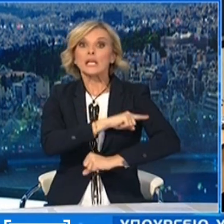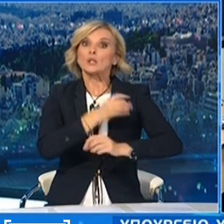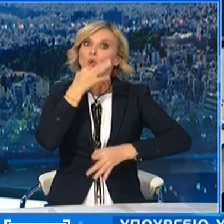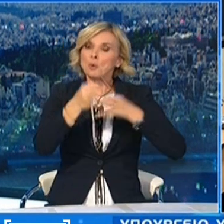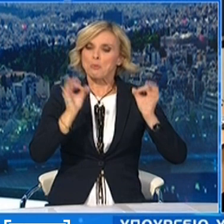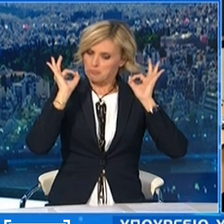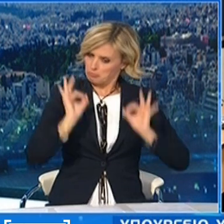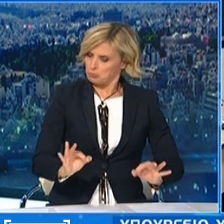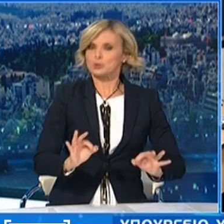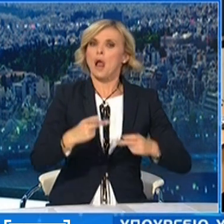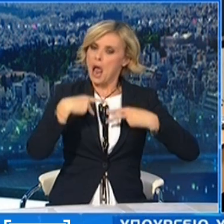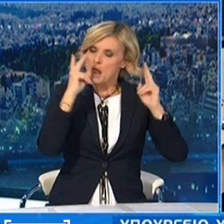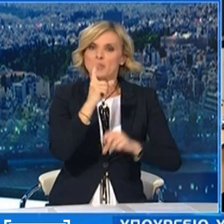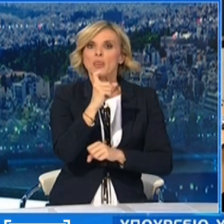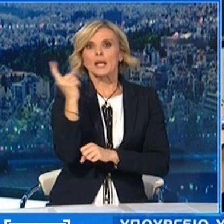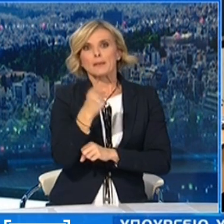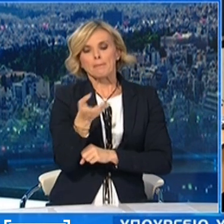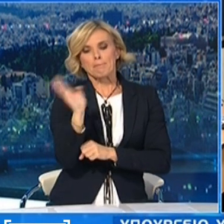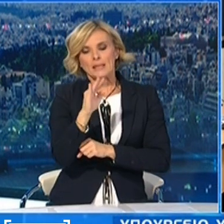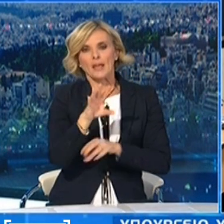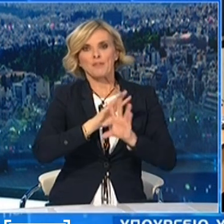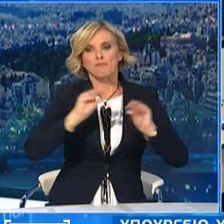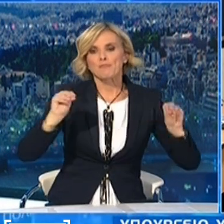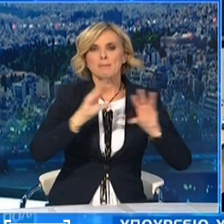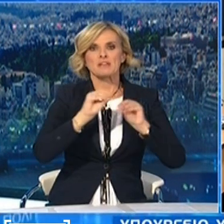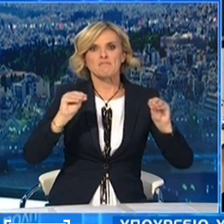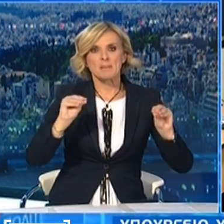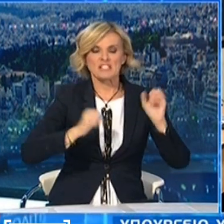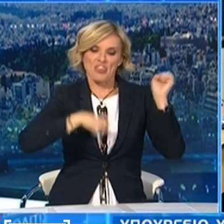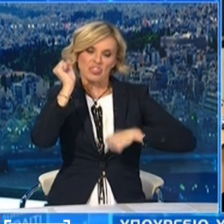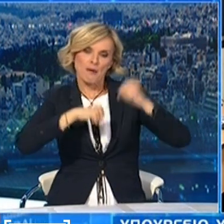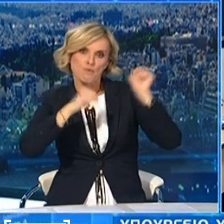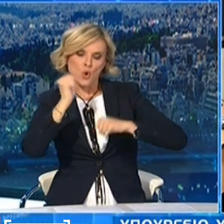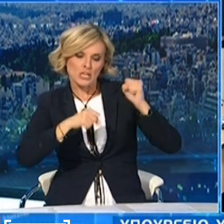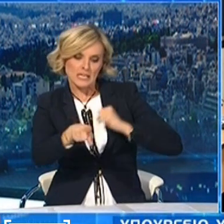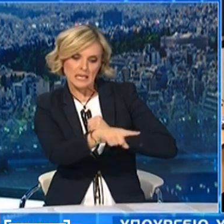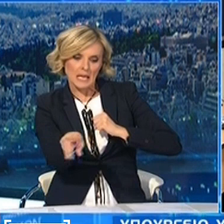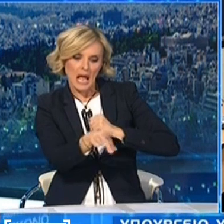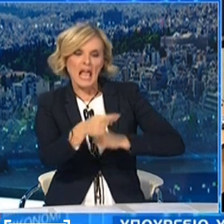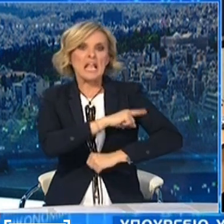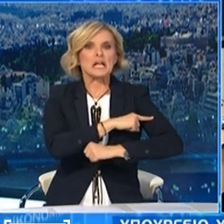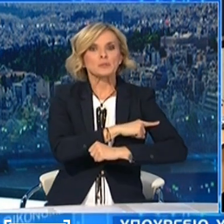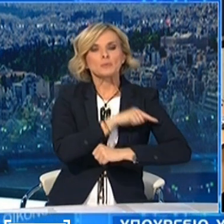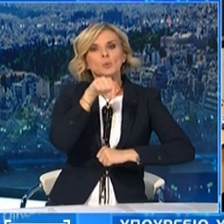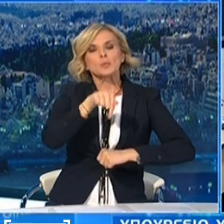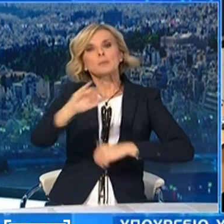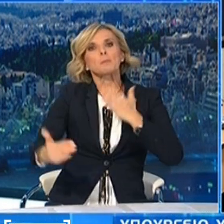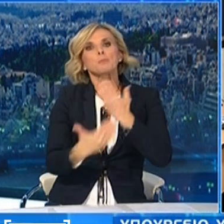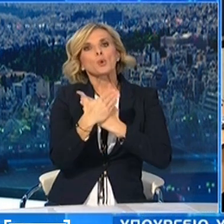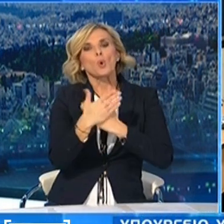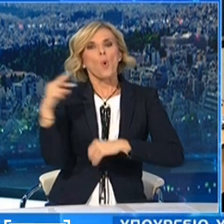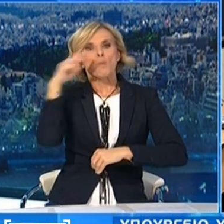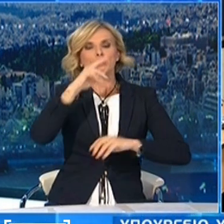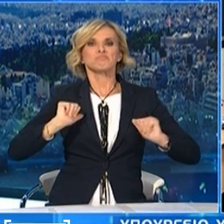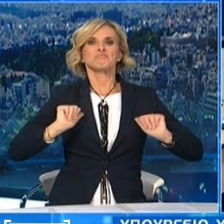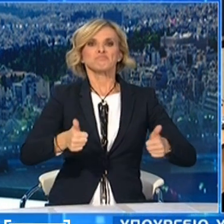Εμπειρογνωμόνων. Μετά κυκλοφόρησαν κάποιες φήμες ότι δεν ήταν όλοι σύμφωνοι, ότι δεν ήταν ομοφωνή η απόφαση. Και βλέπουμε το πρωί τον